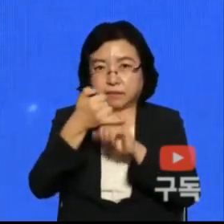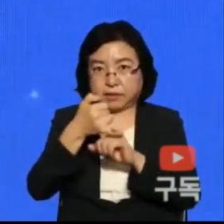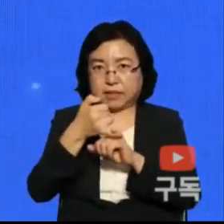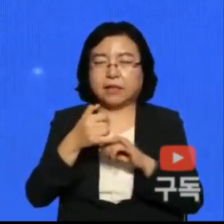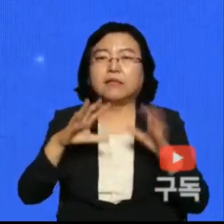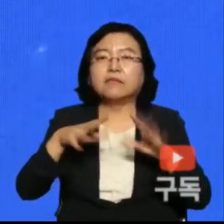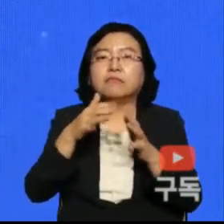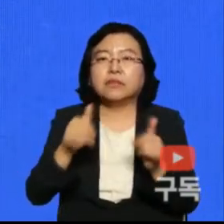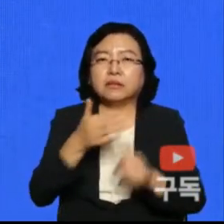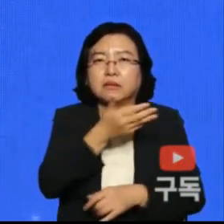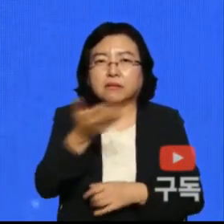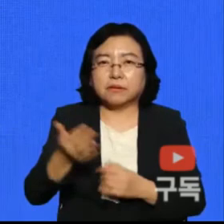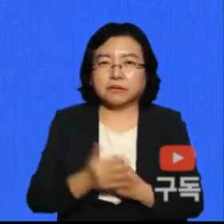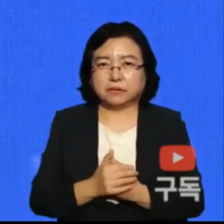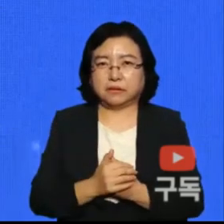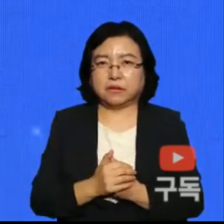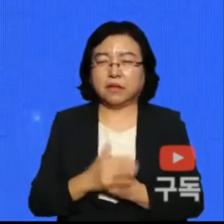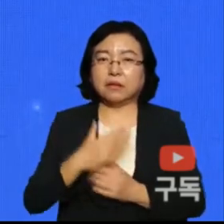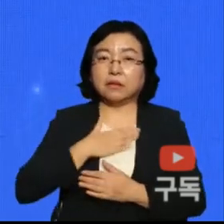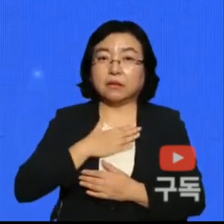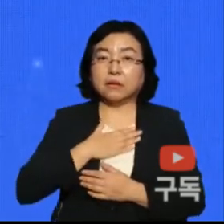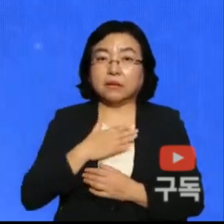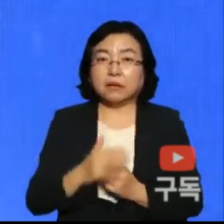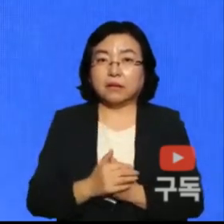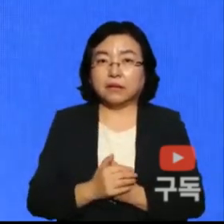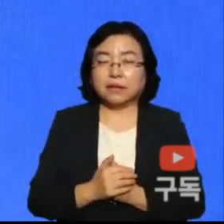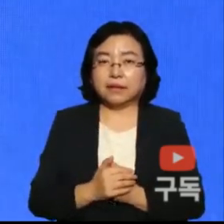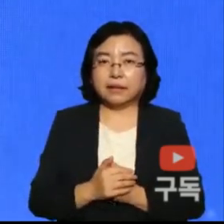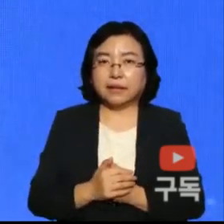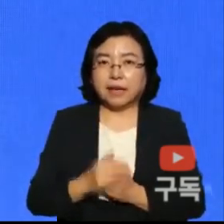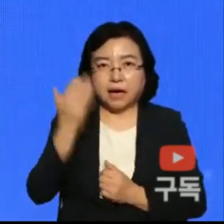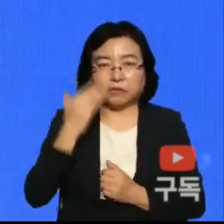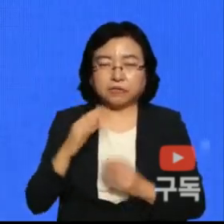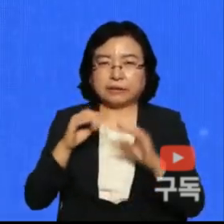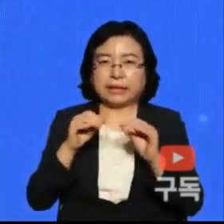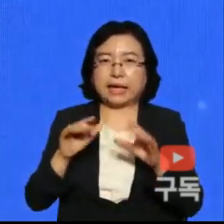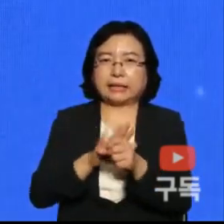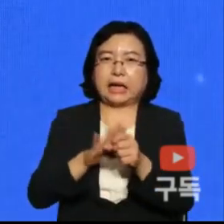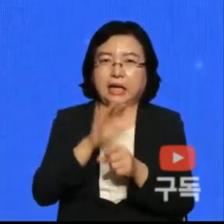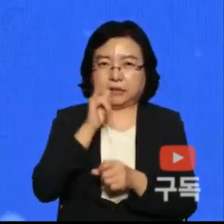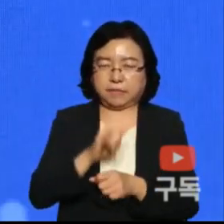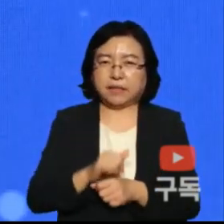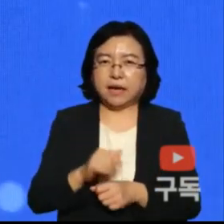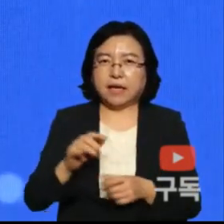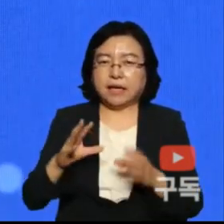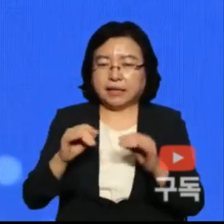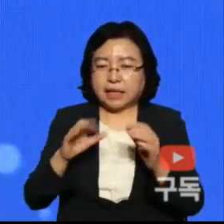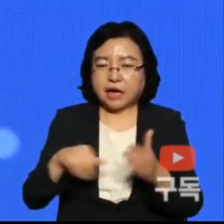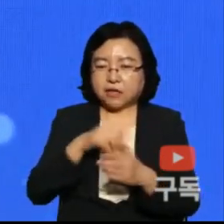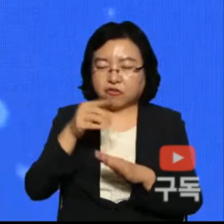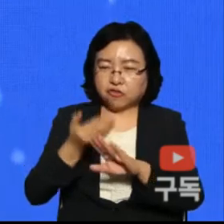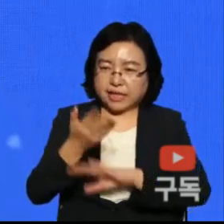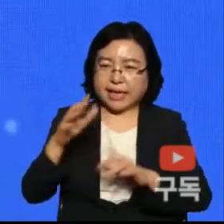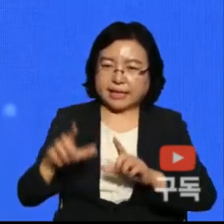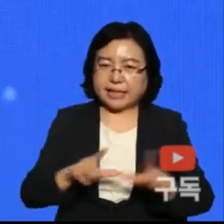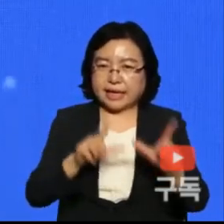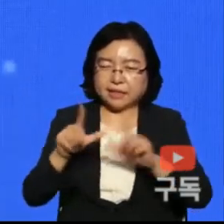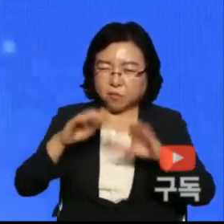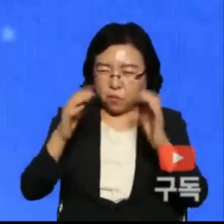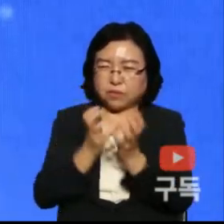국민 여러분 저는 이 땅을 사랑합니다 이 땅위에 살아가는 뭐든 이들을